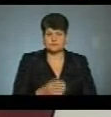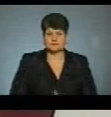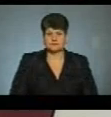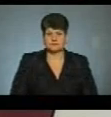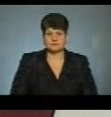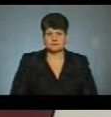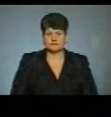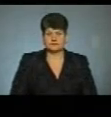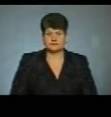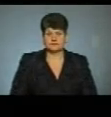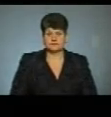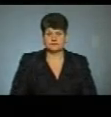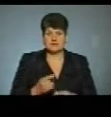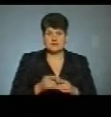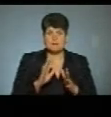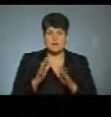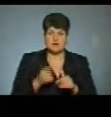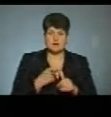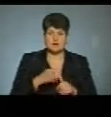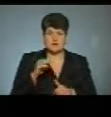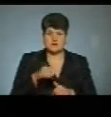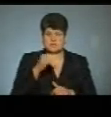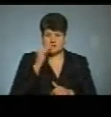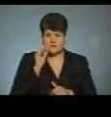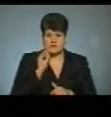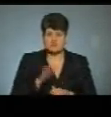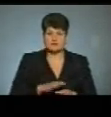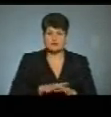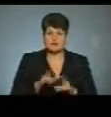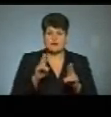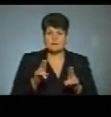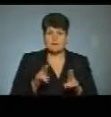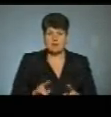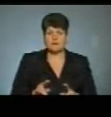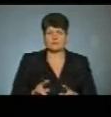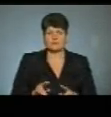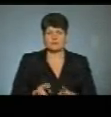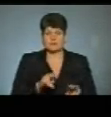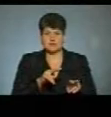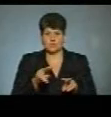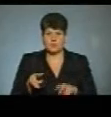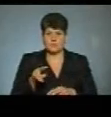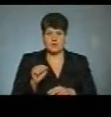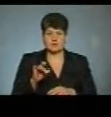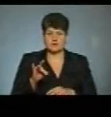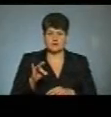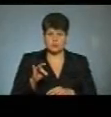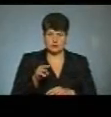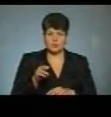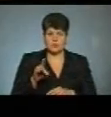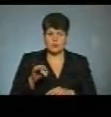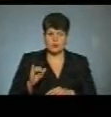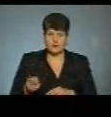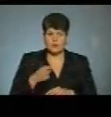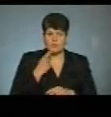Шова. Це парк імені Тараса Шевченка. За дотриманням правил карантину слідкує патруль. За словами слідчого Тернопільського